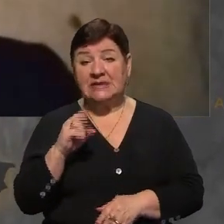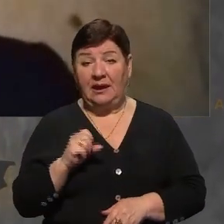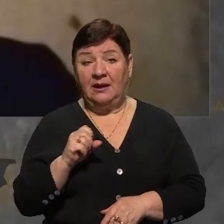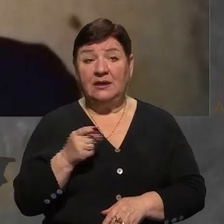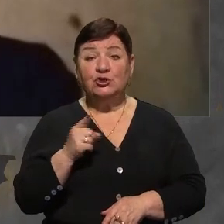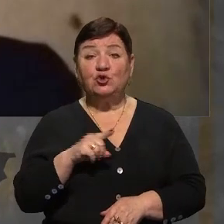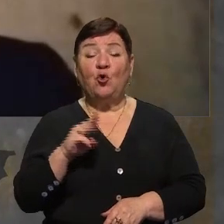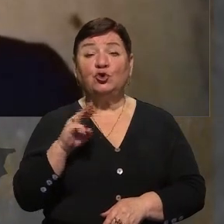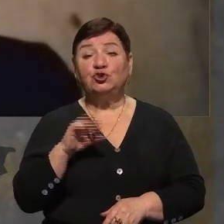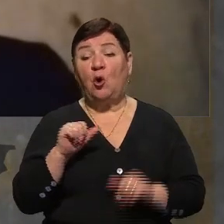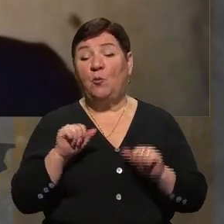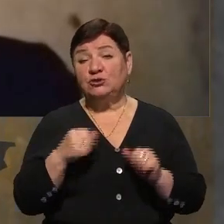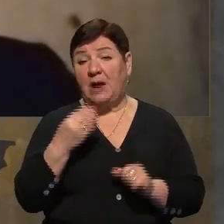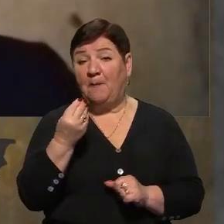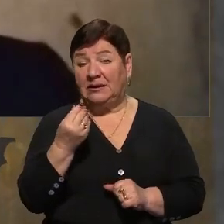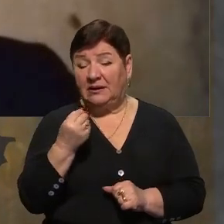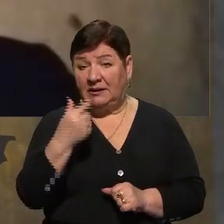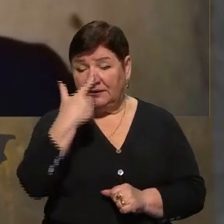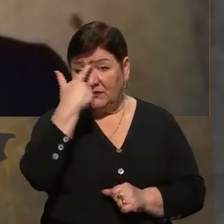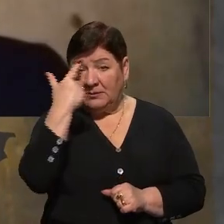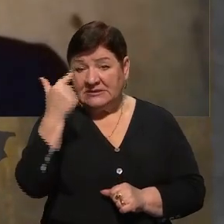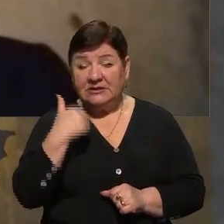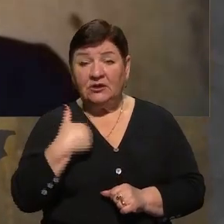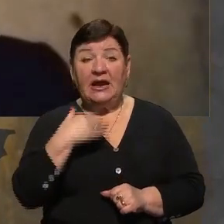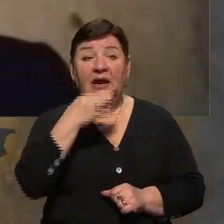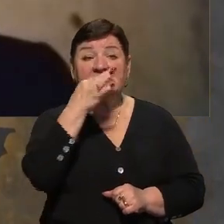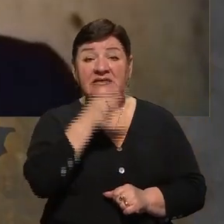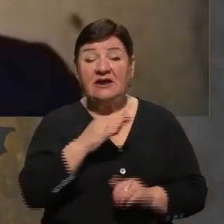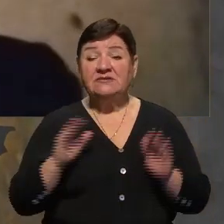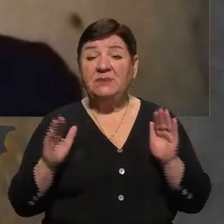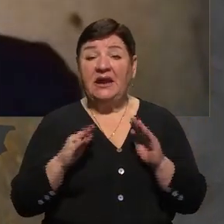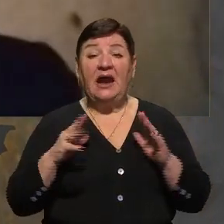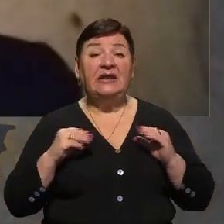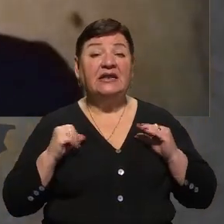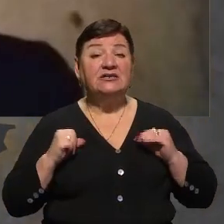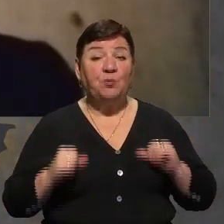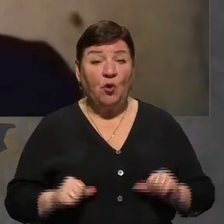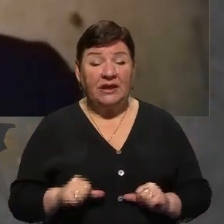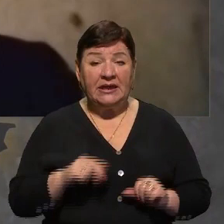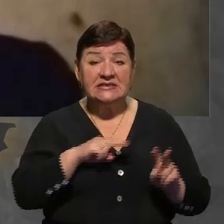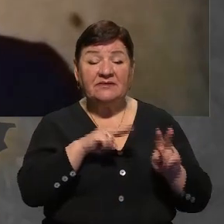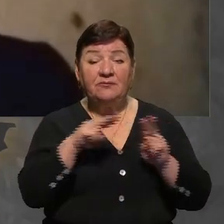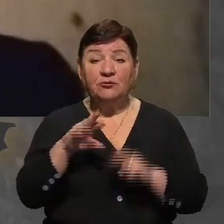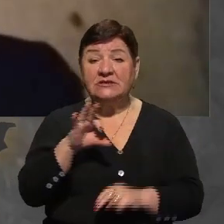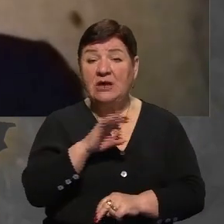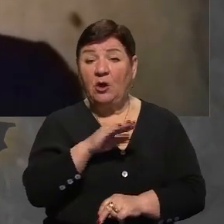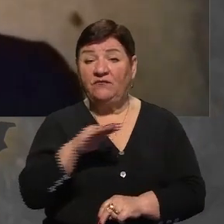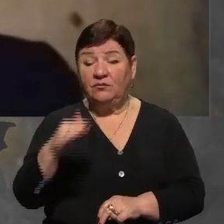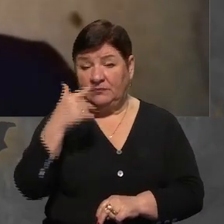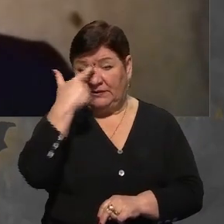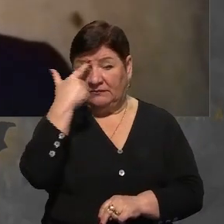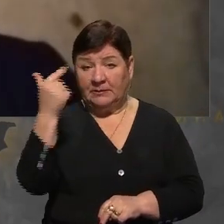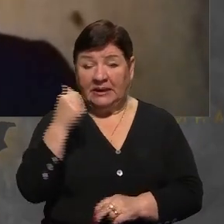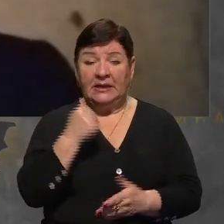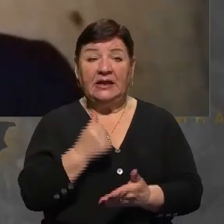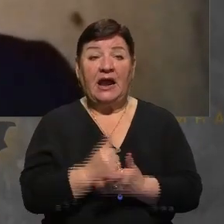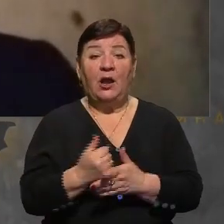що можна матеріально підтримати, а інформаційно я сказав, що зберігайте спокій і слідкуйте за офіційною інформацією